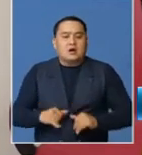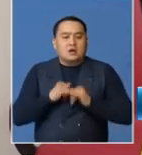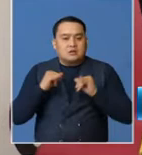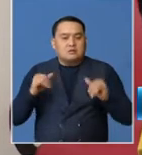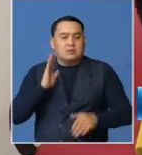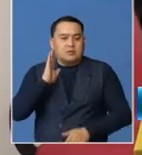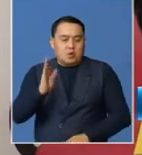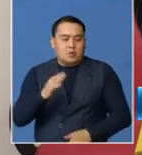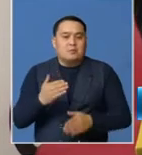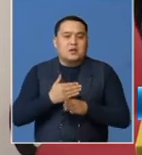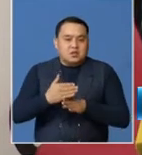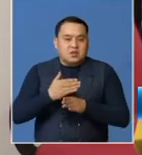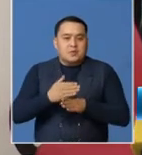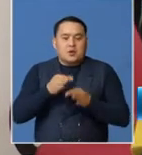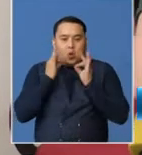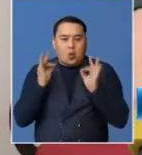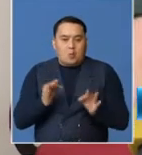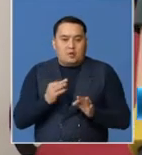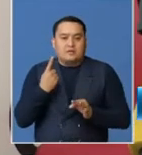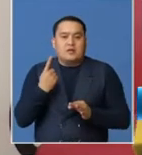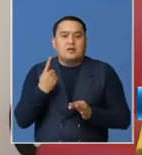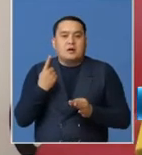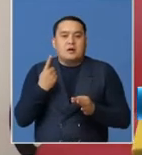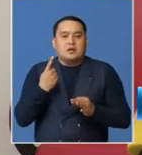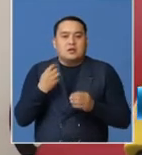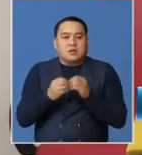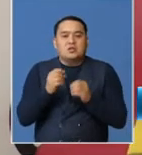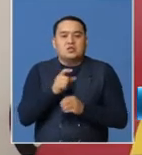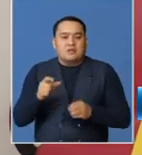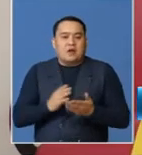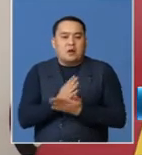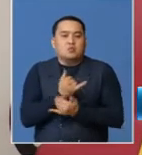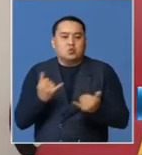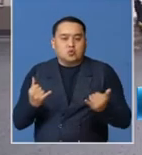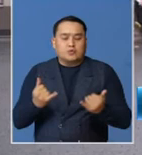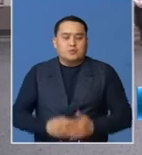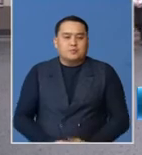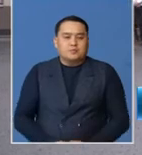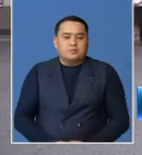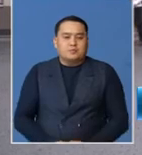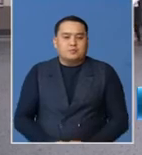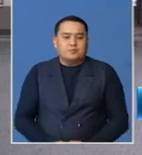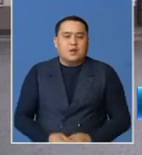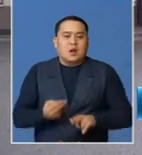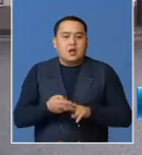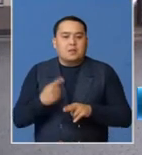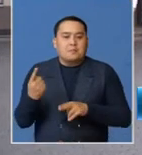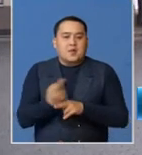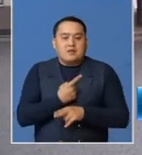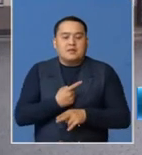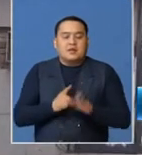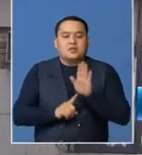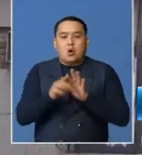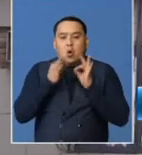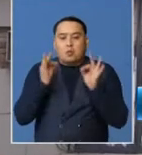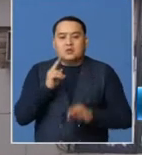небольшой бизнес. Понемногу набираю опыт. В день обслуживаю в среднем 10 человек. Наряду с этим, для первоначального